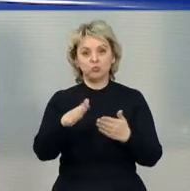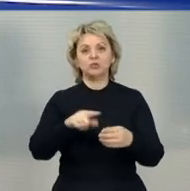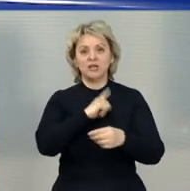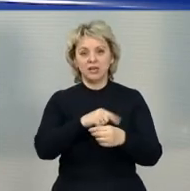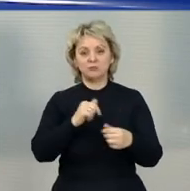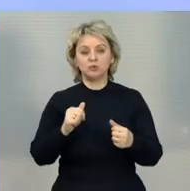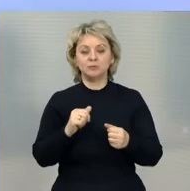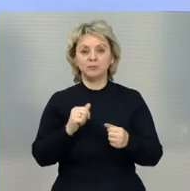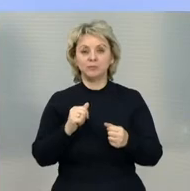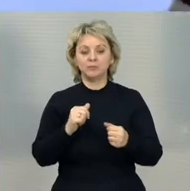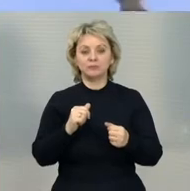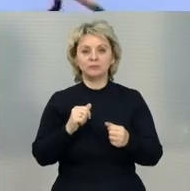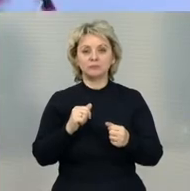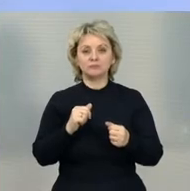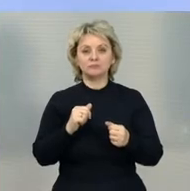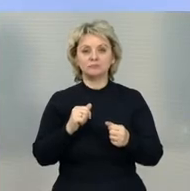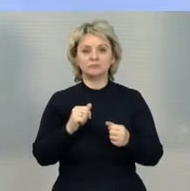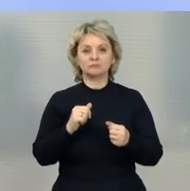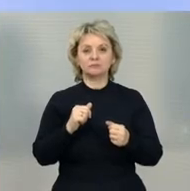крепче.